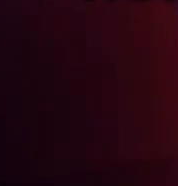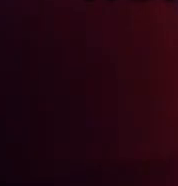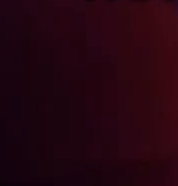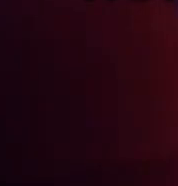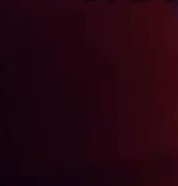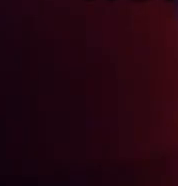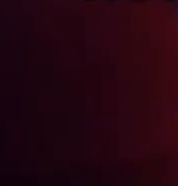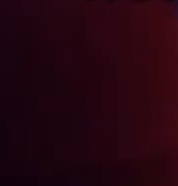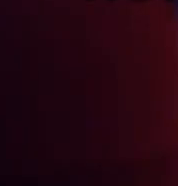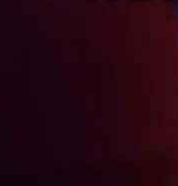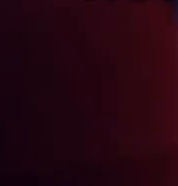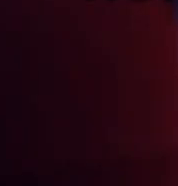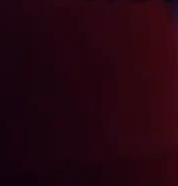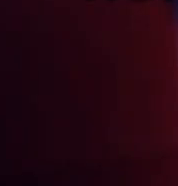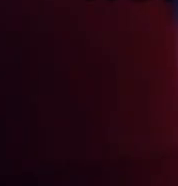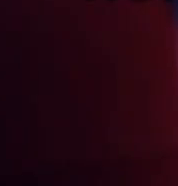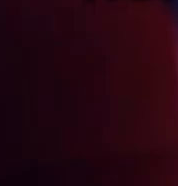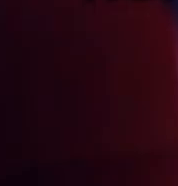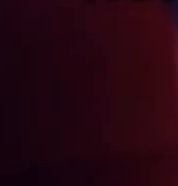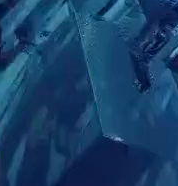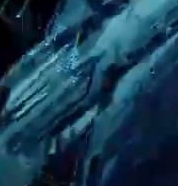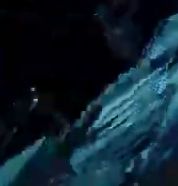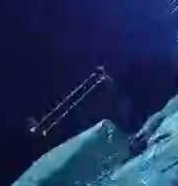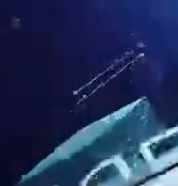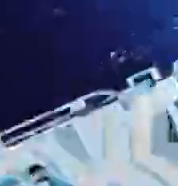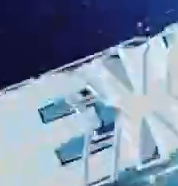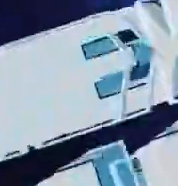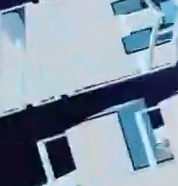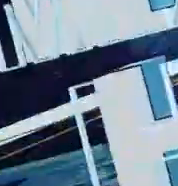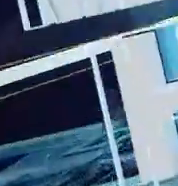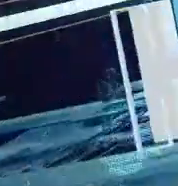евгения присяжные биггза отказ муханов телеканал жетысу